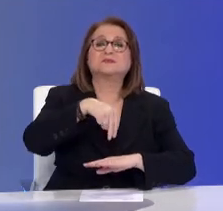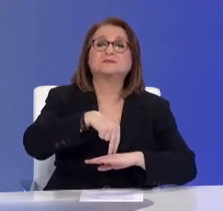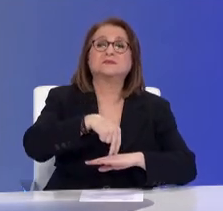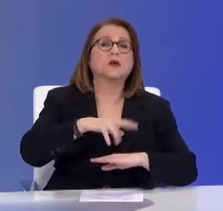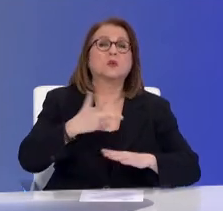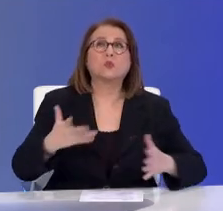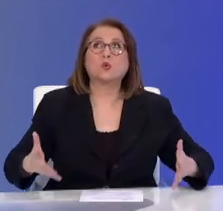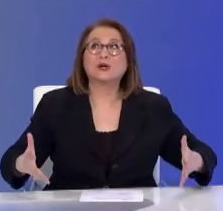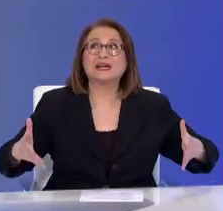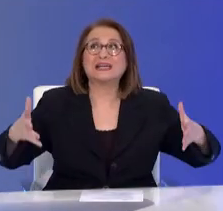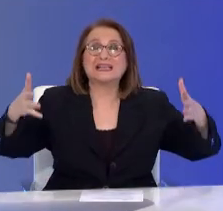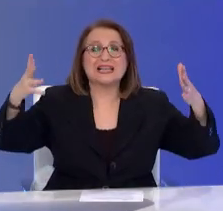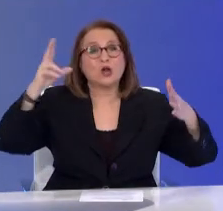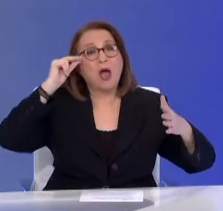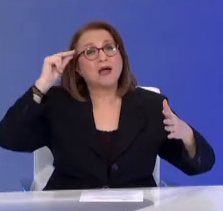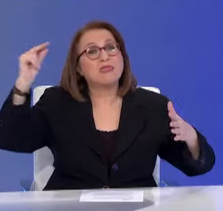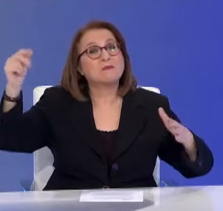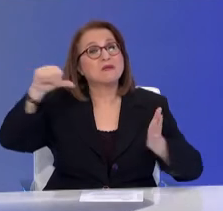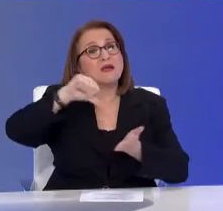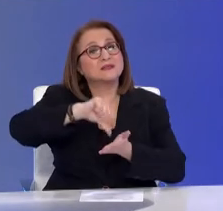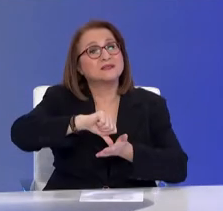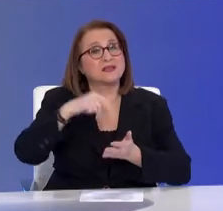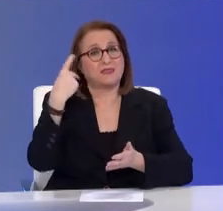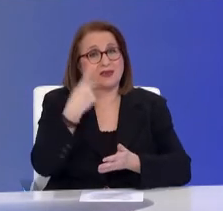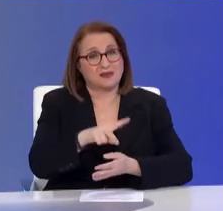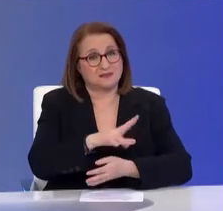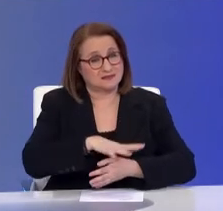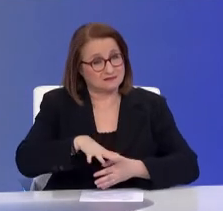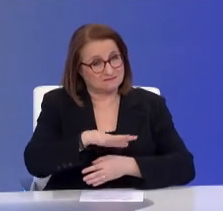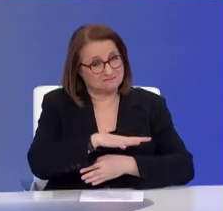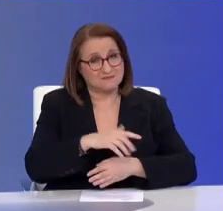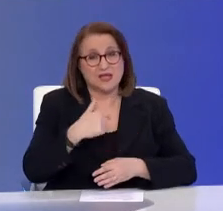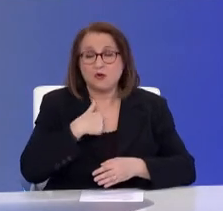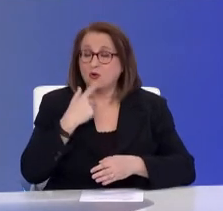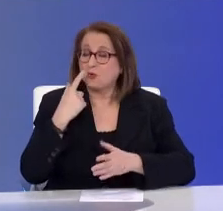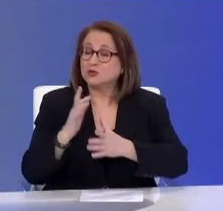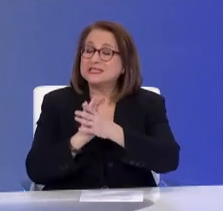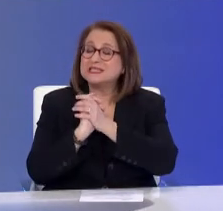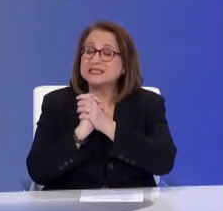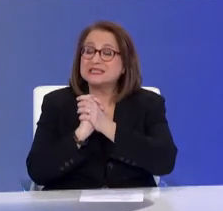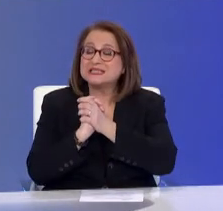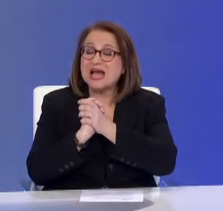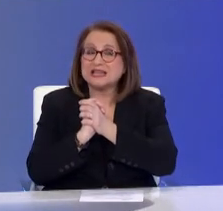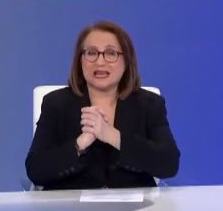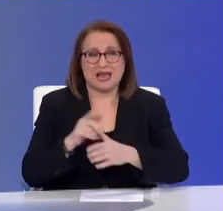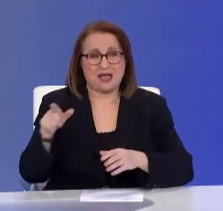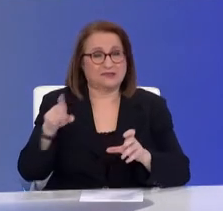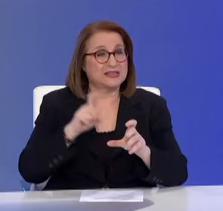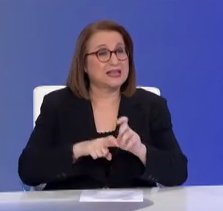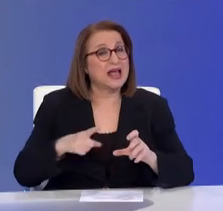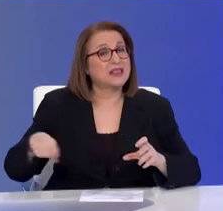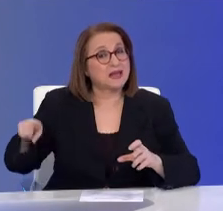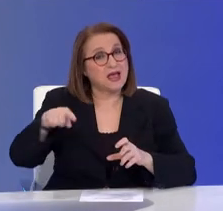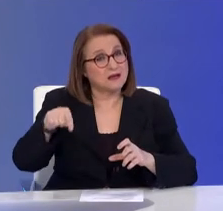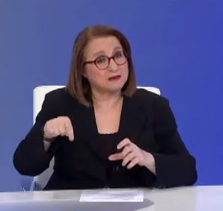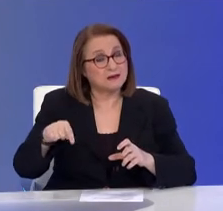της Ακαδημίας Αθηνών. Θα ήθελα να συγχαρώ την εταιρεία για τον ελληνισμό και τον φιλελληνισμό